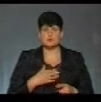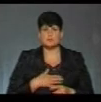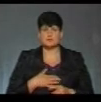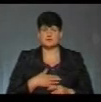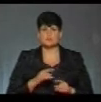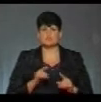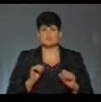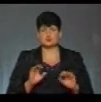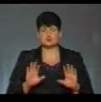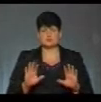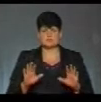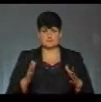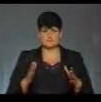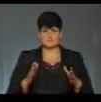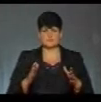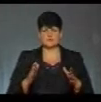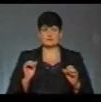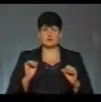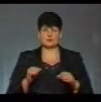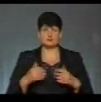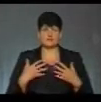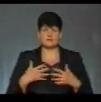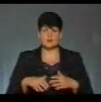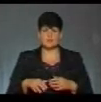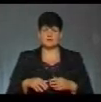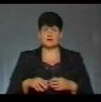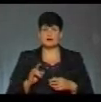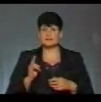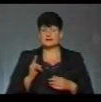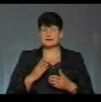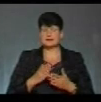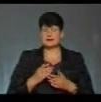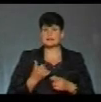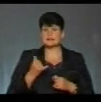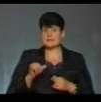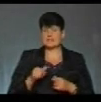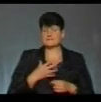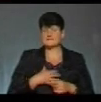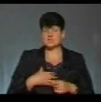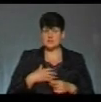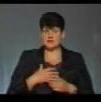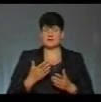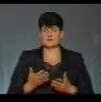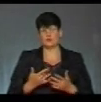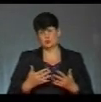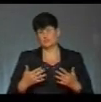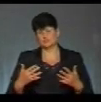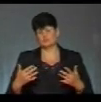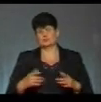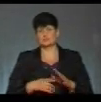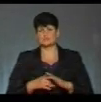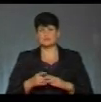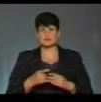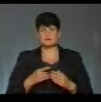переживали, що може щось трапитися, що вони можуть втратити, а дитина є для них важливою. І ось тут вже починається